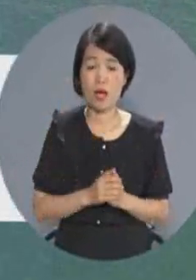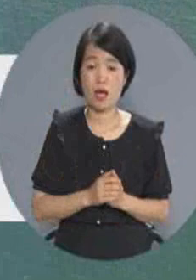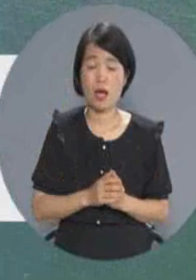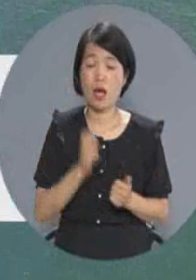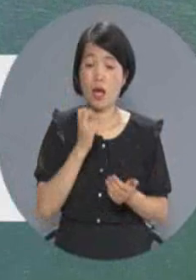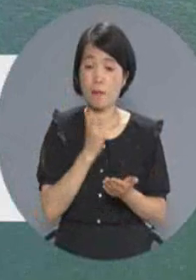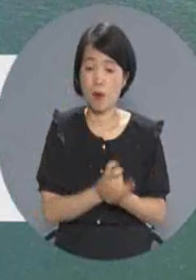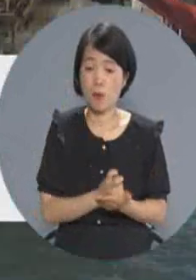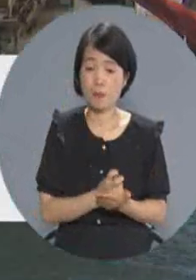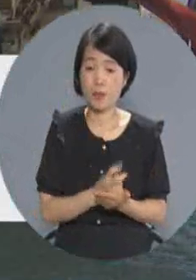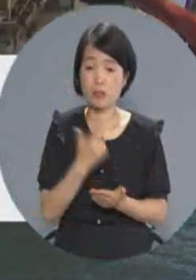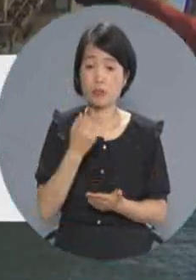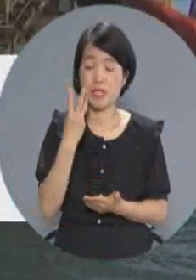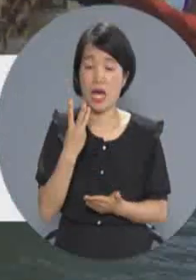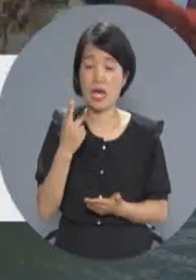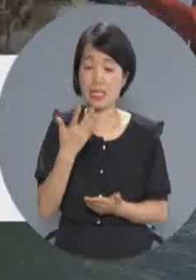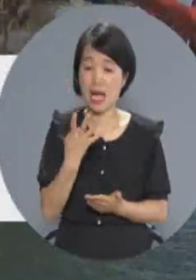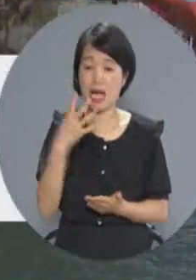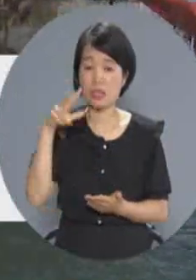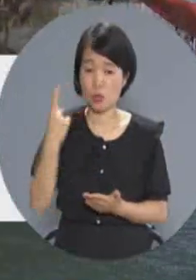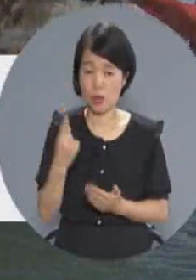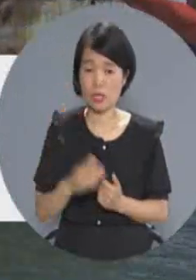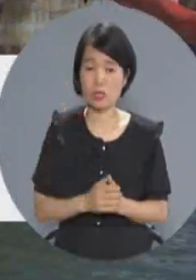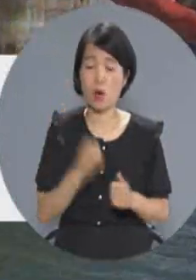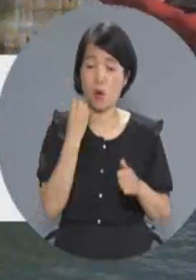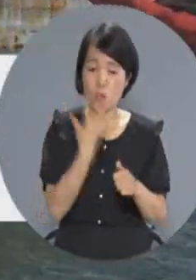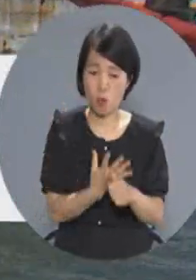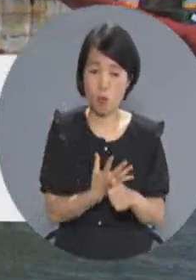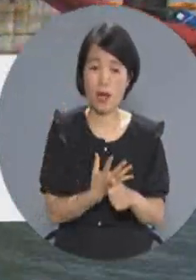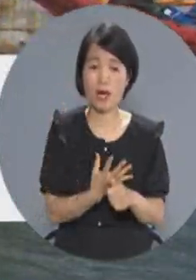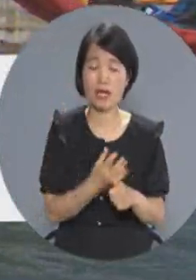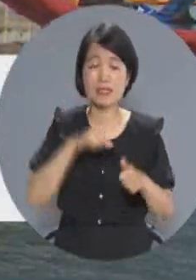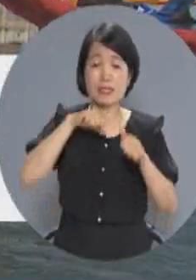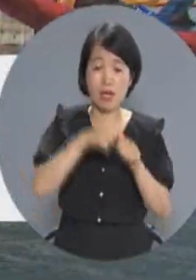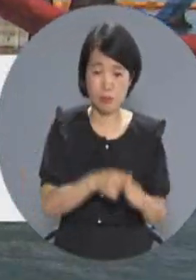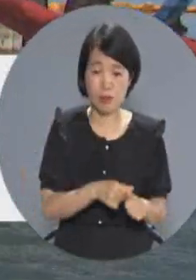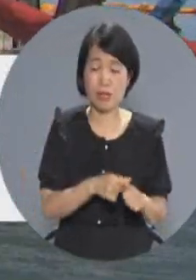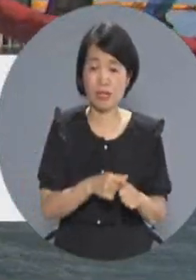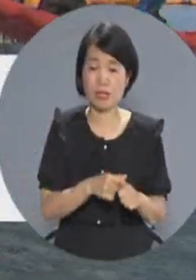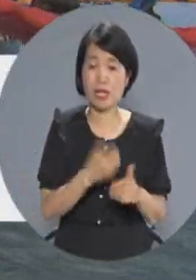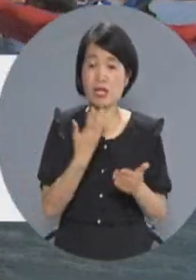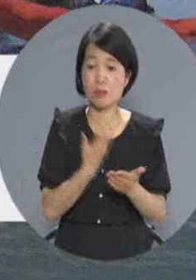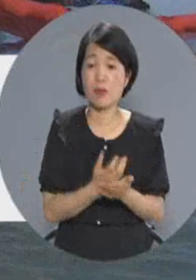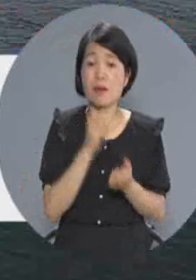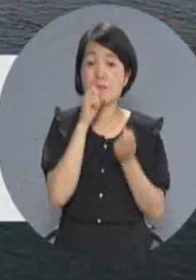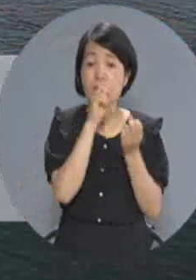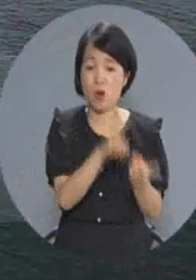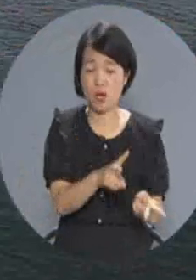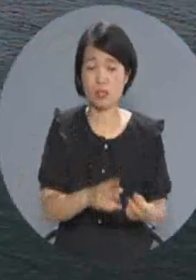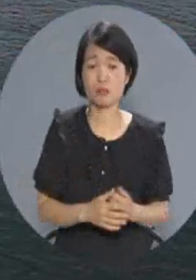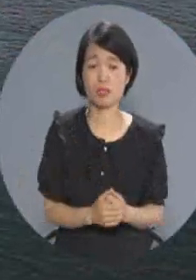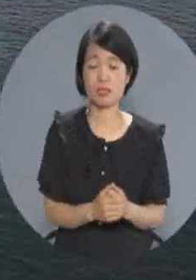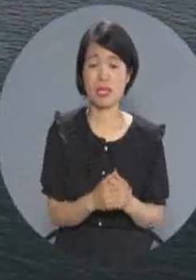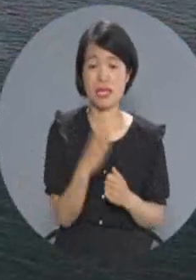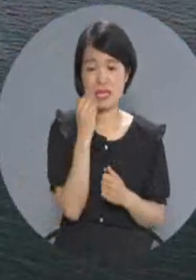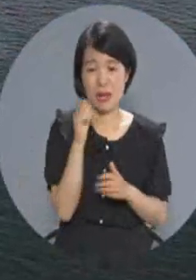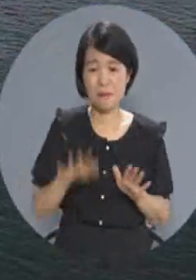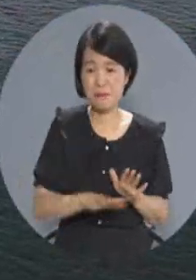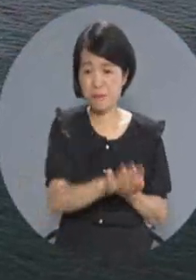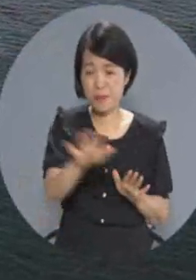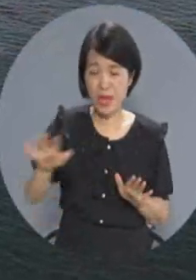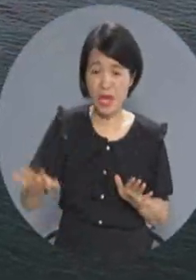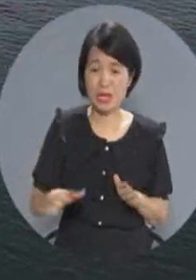법률 제64조에 의해서 우리가 고발을 하고 처벌을 받게 하려 한다고 공문을 보냈습니다. 기름띠가 뒤덮인